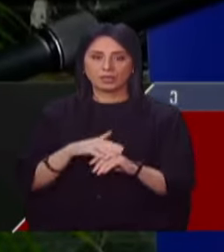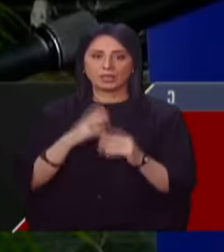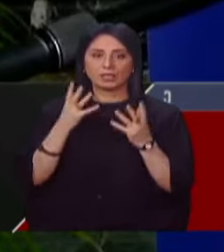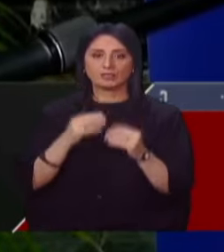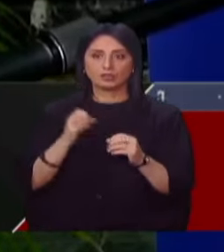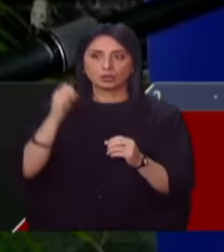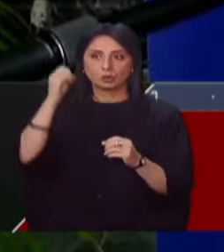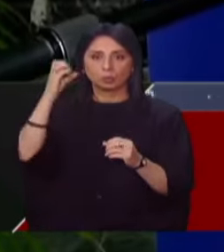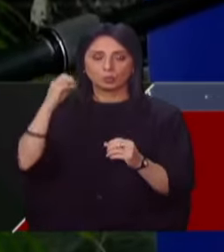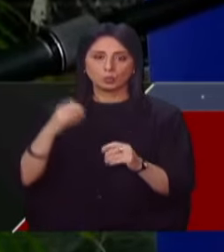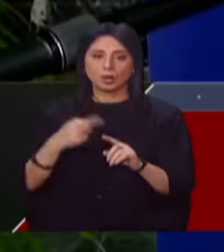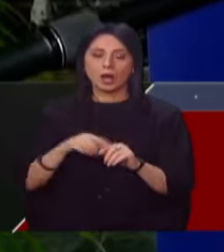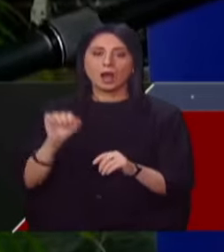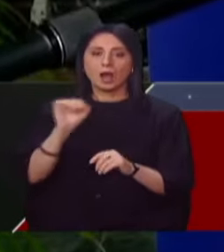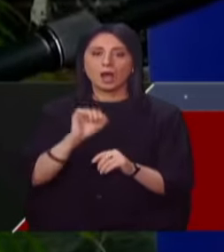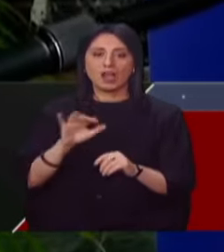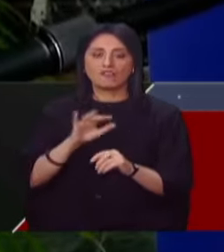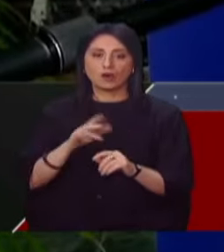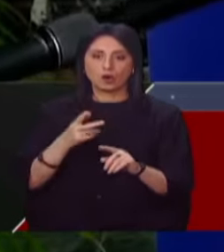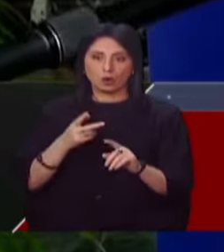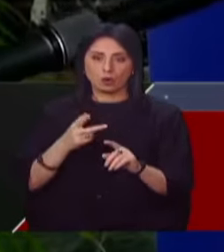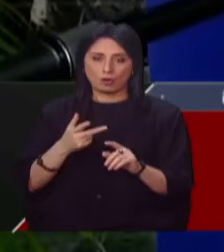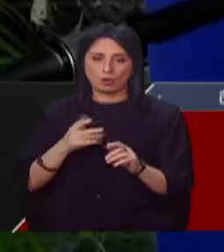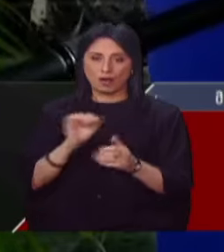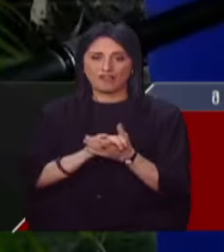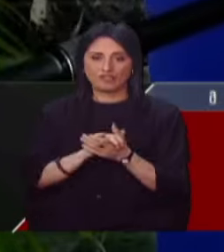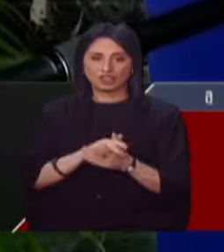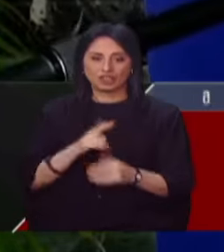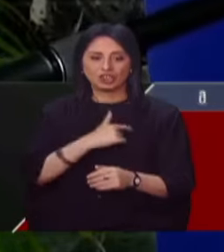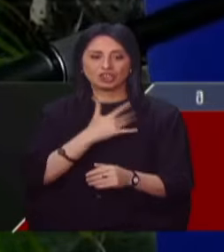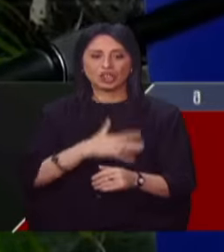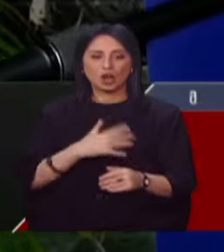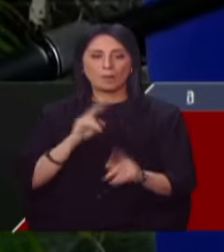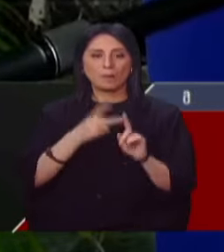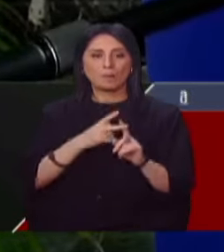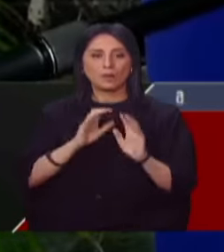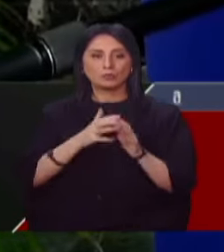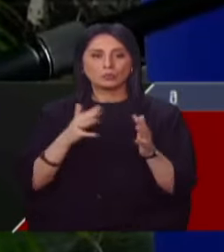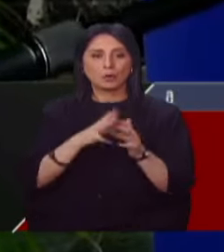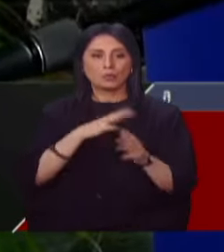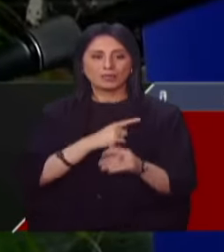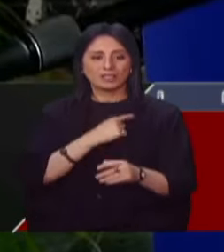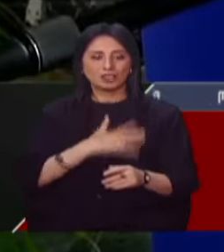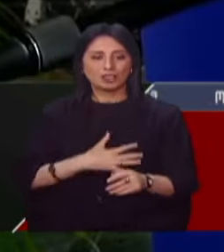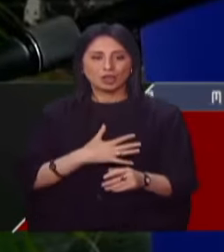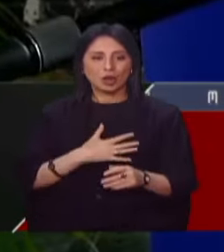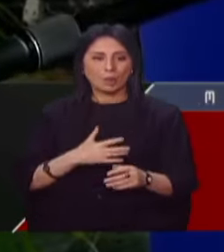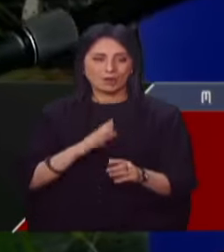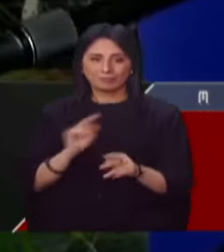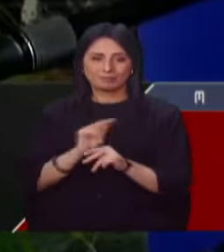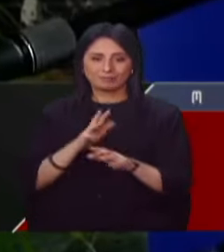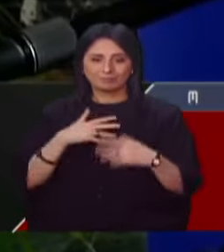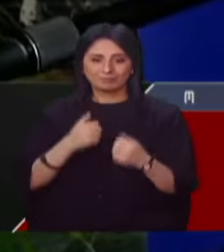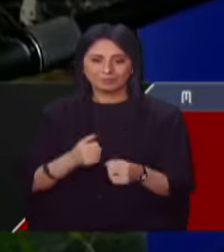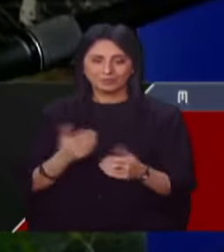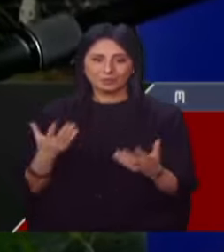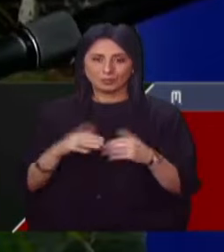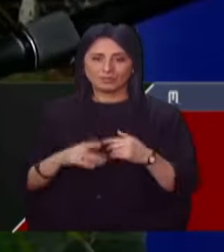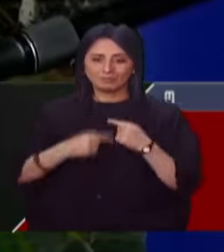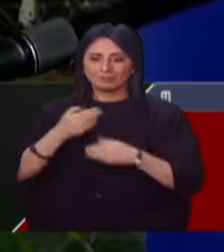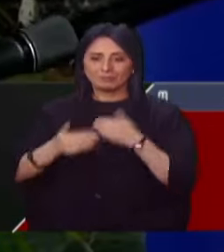კეთილდღეობის შუქურა. ევროკავშირმა განკურნა მეორე მსოფლიო ომის შემდეგ ჭრილობები. სწორედ ამ გაერთიანებულ ძალაშია ასოცირებული კვიპროსი,